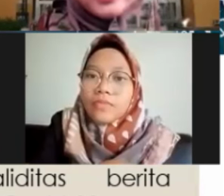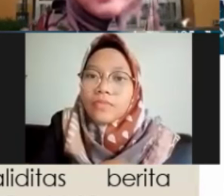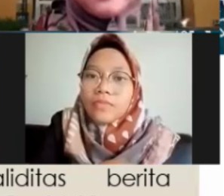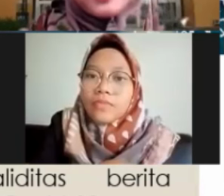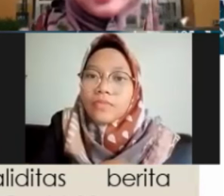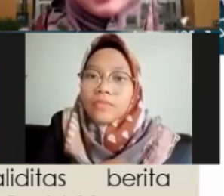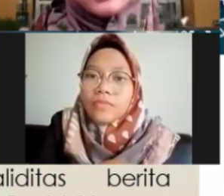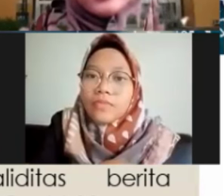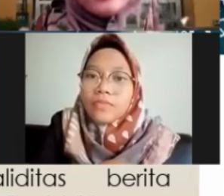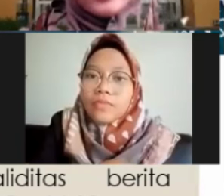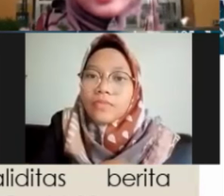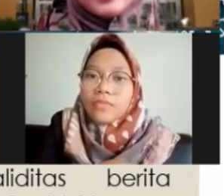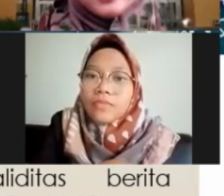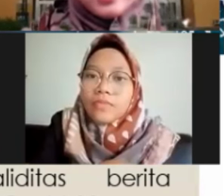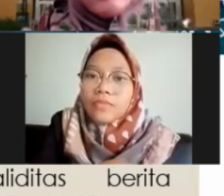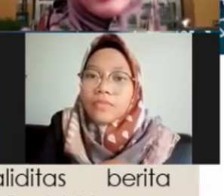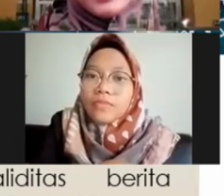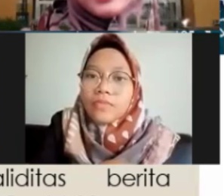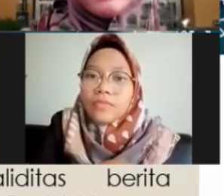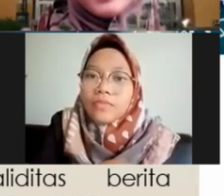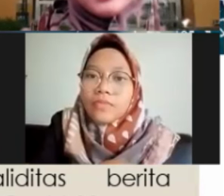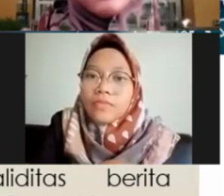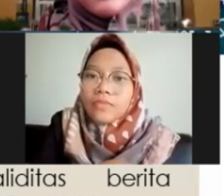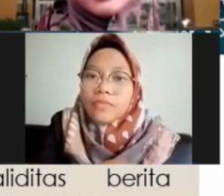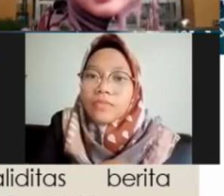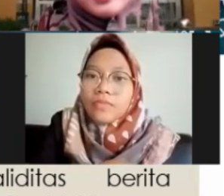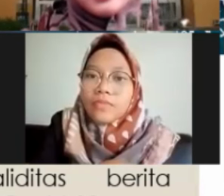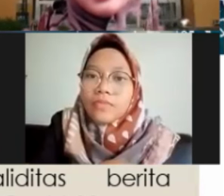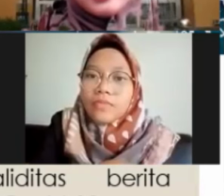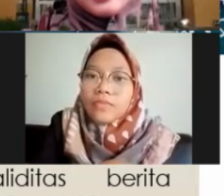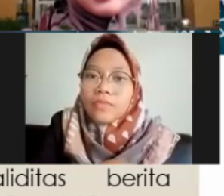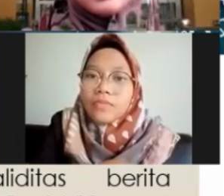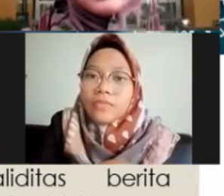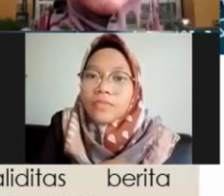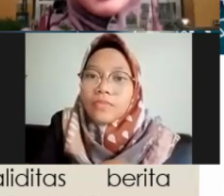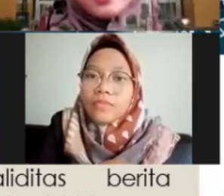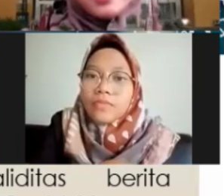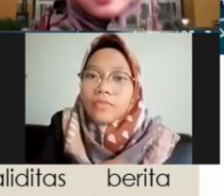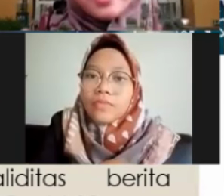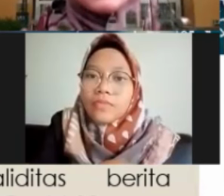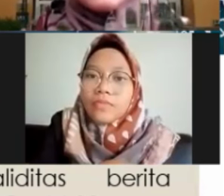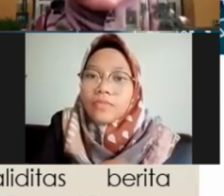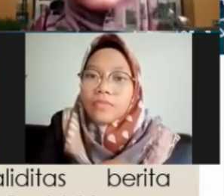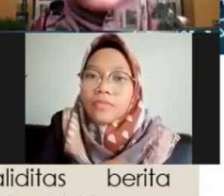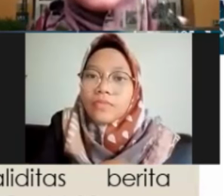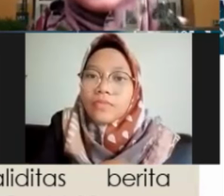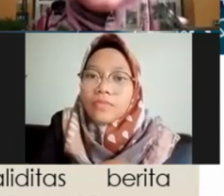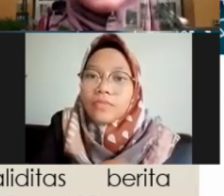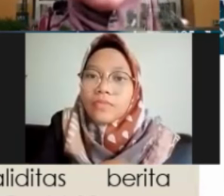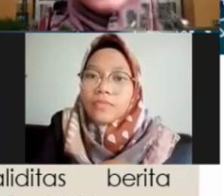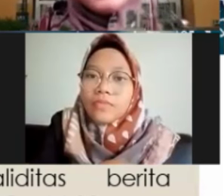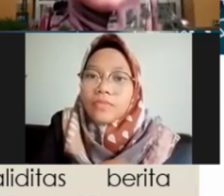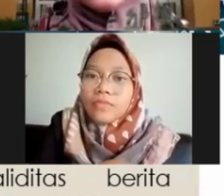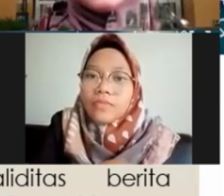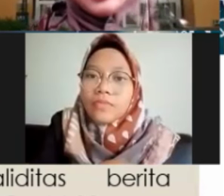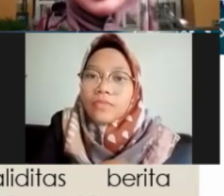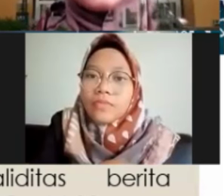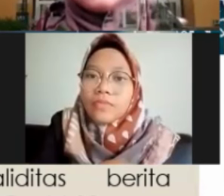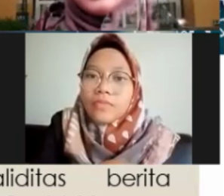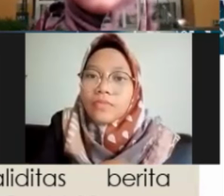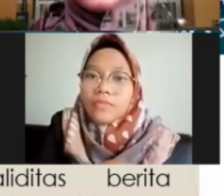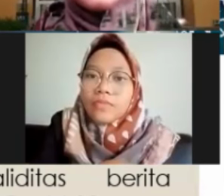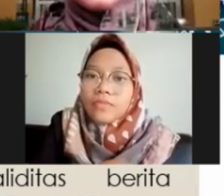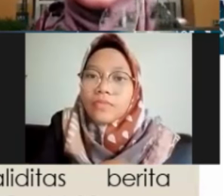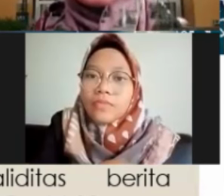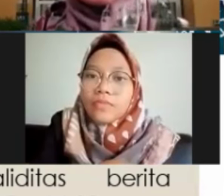sini, vaksin COVID-19 secara umum memiliki prinsip kerja yang sama dengan vaksin-vaksin yang pernah digunakan di Indonesia.